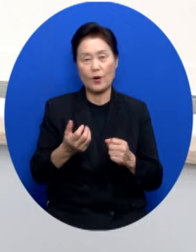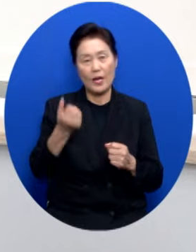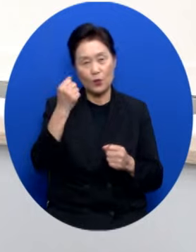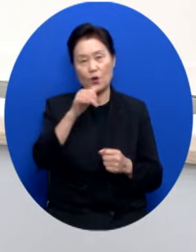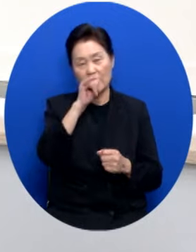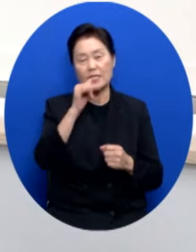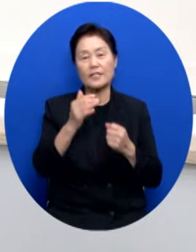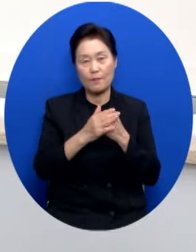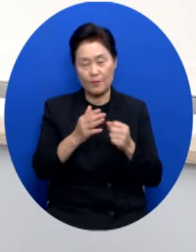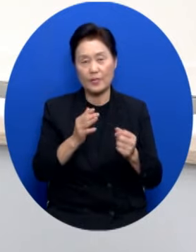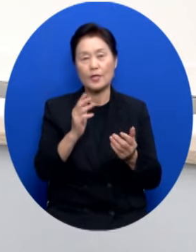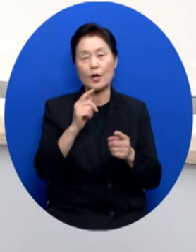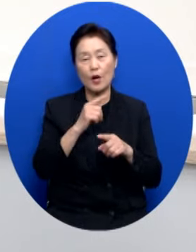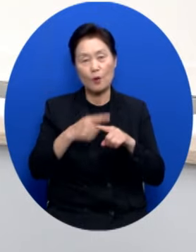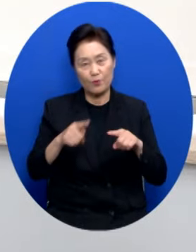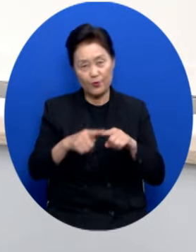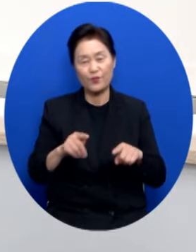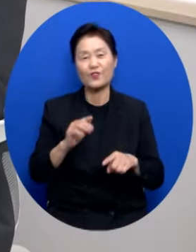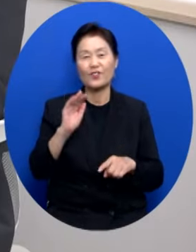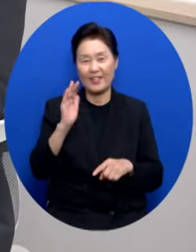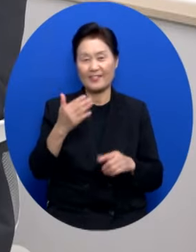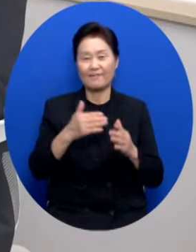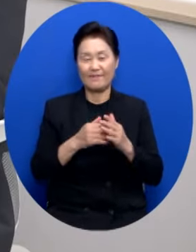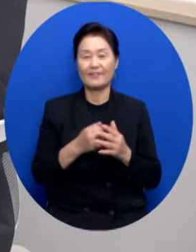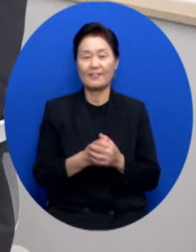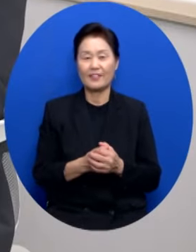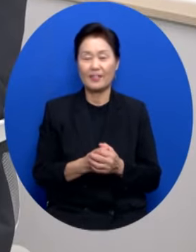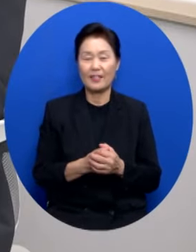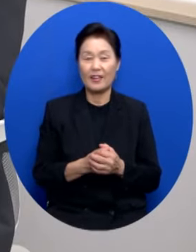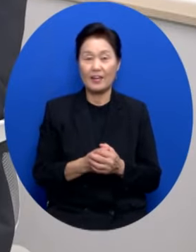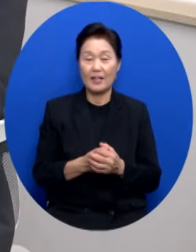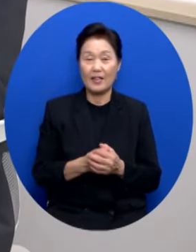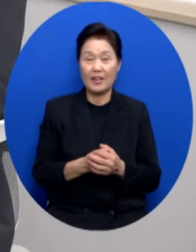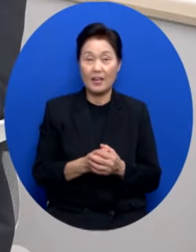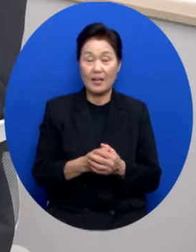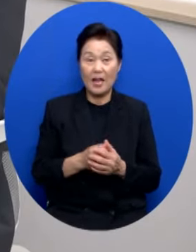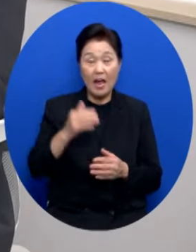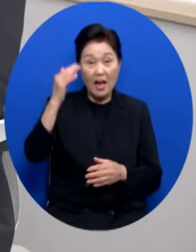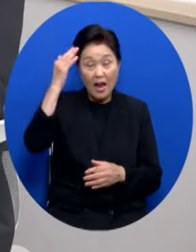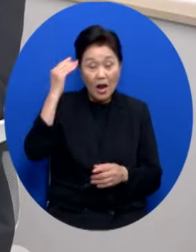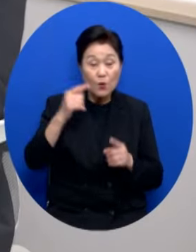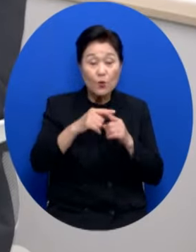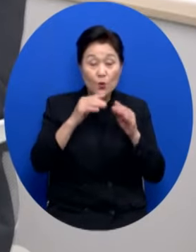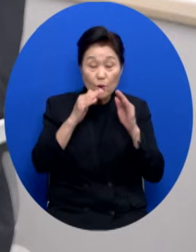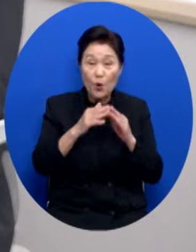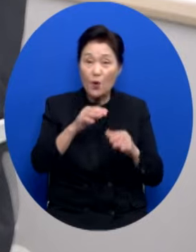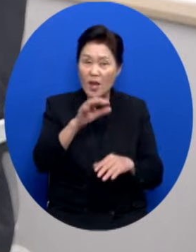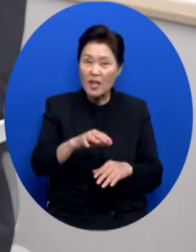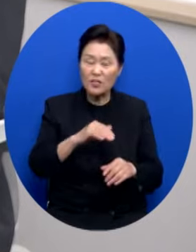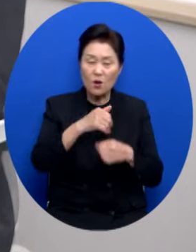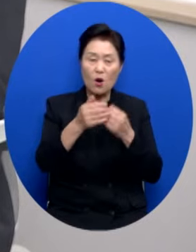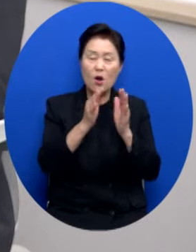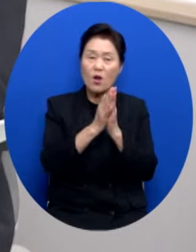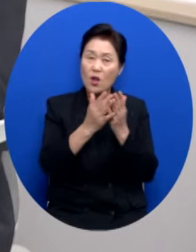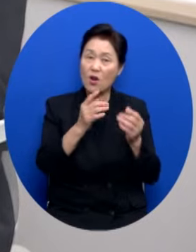때문이라고 그렇게 분석했습니다. 우리 교회가 성경적인